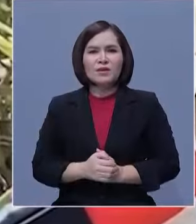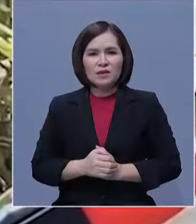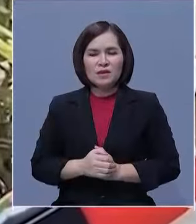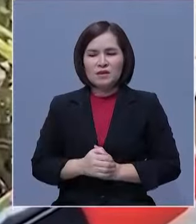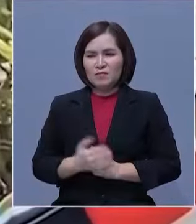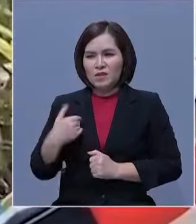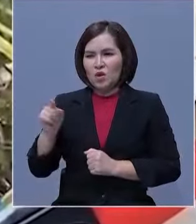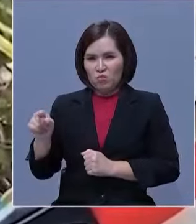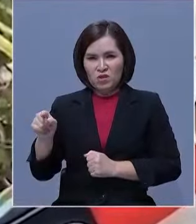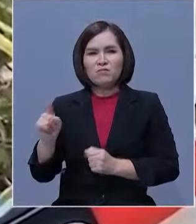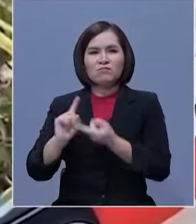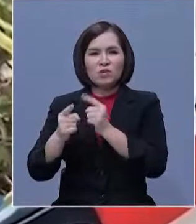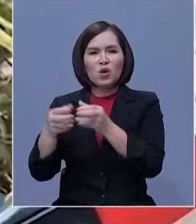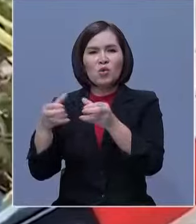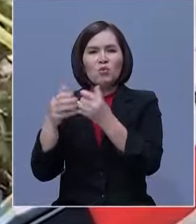คนเนี่ยมาจีบ